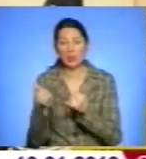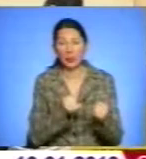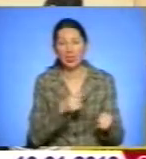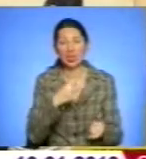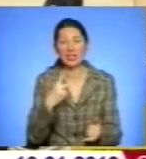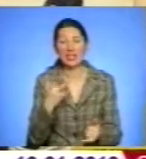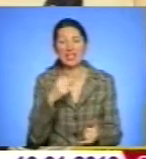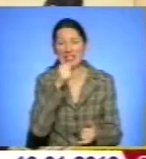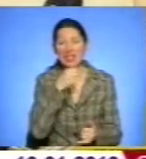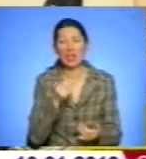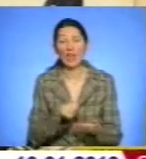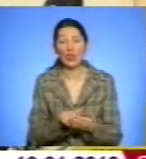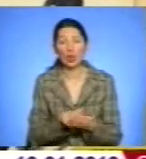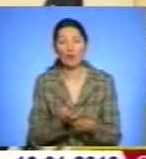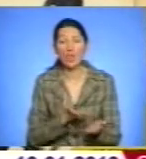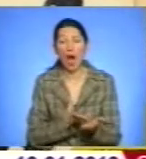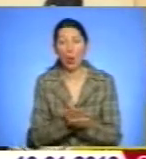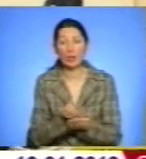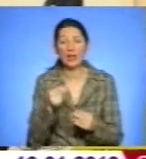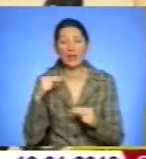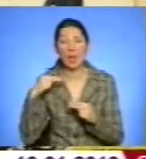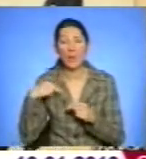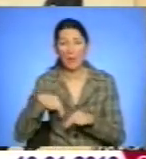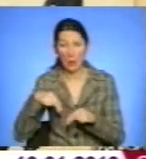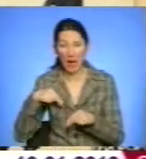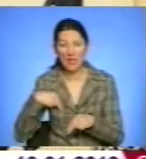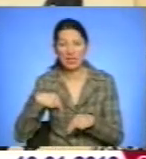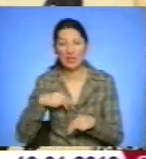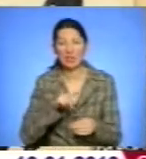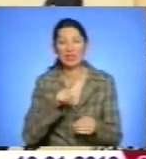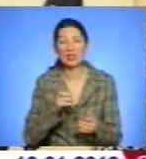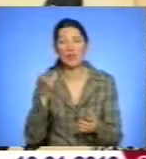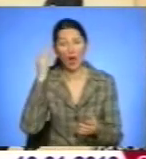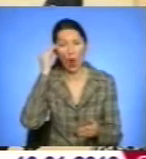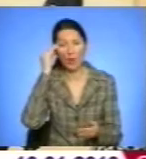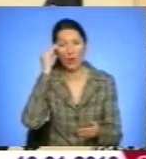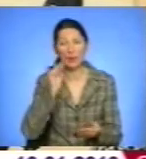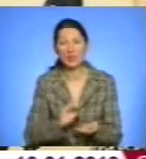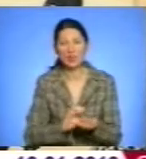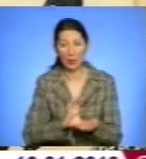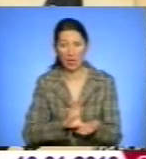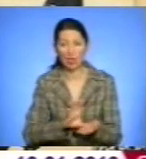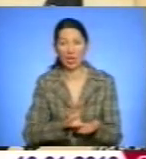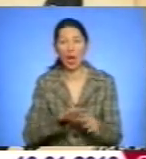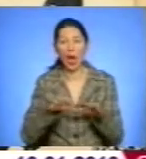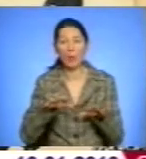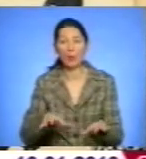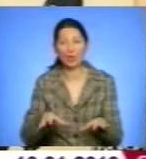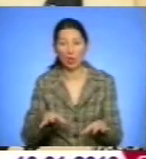рік фінансування оплати праці із врахуванням збільшення посадових